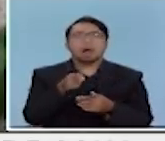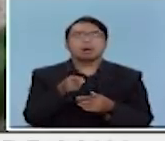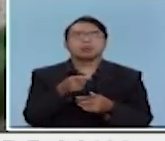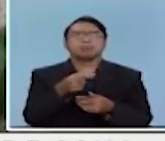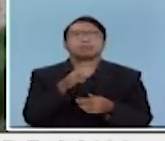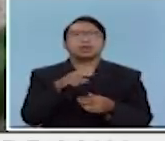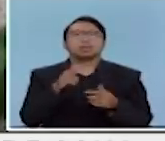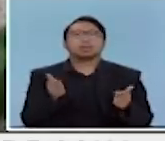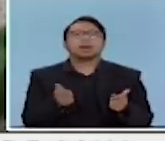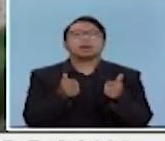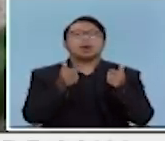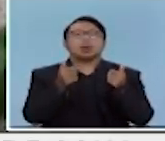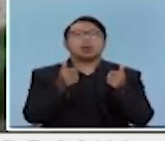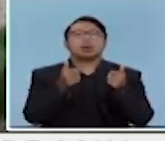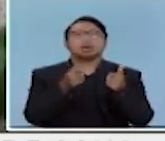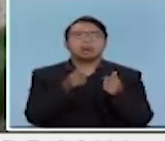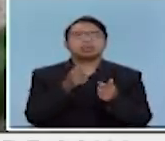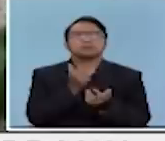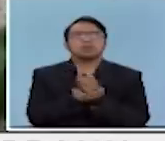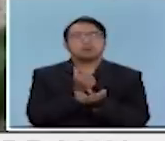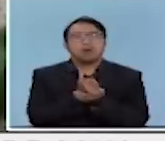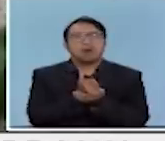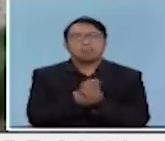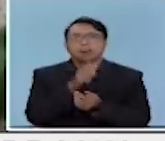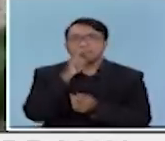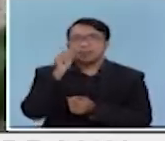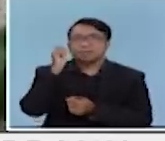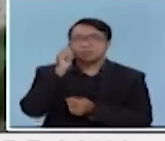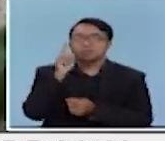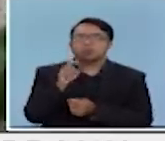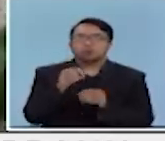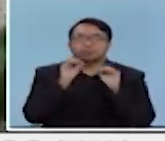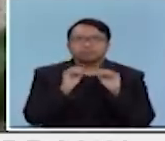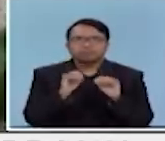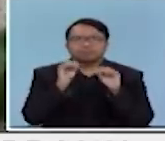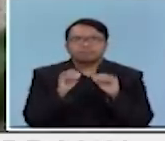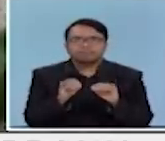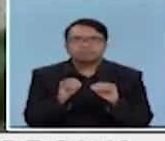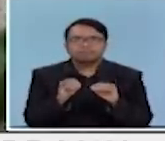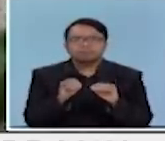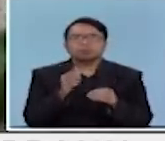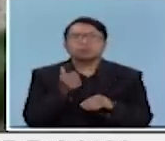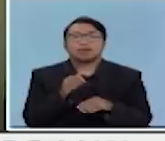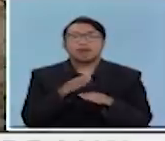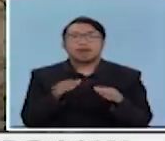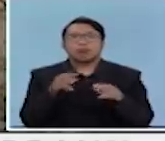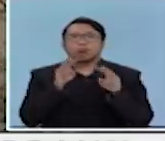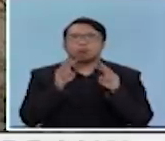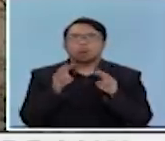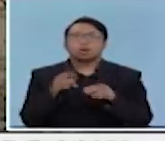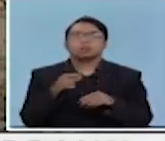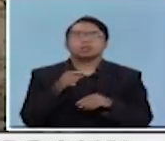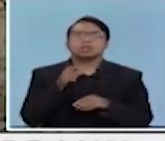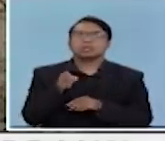kepada orang tua, kepada putra-putrinya, jangan menerima konten-konten yang semacam ini. Ini bukan guyon, bukan sesuatu